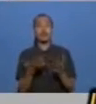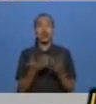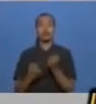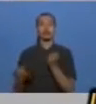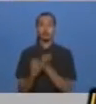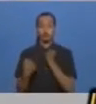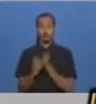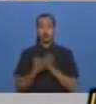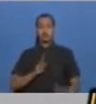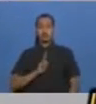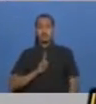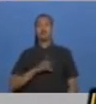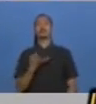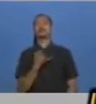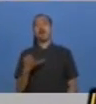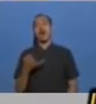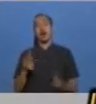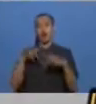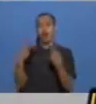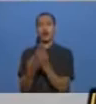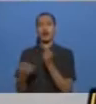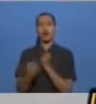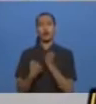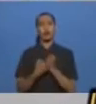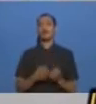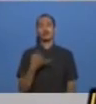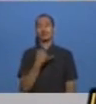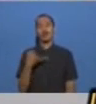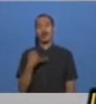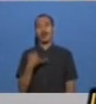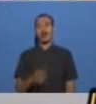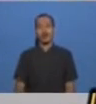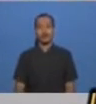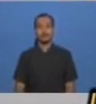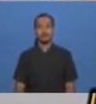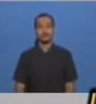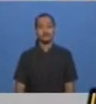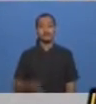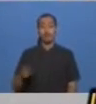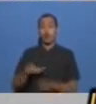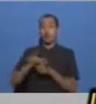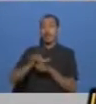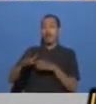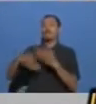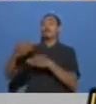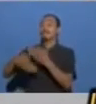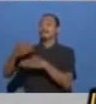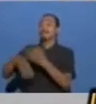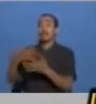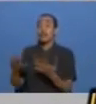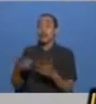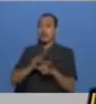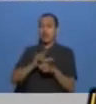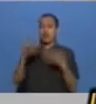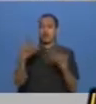dalam dirinya sendiri maupun dari keluarga. Kemudian dari penyelenggara pelatihan tidak pernah ada monitoring